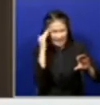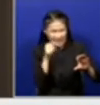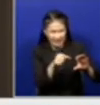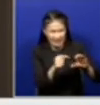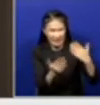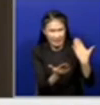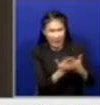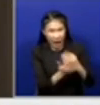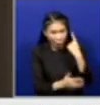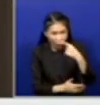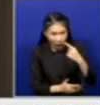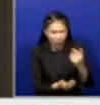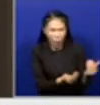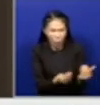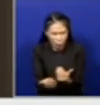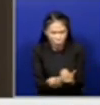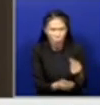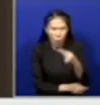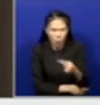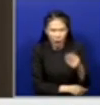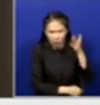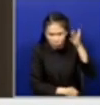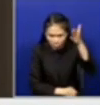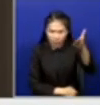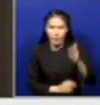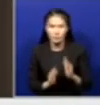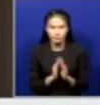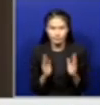หลานล่ะของลูกหลานเราขอบคุณครับท่านประธานครับ